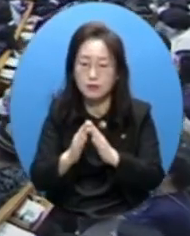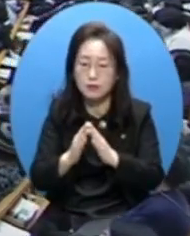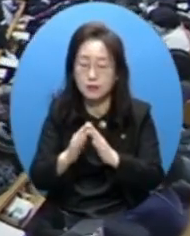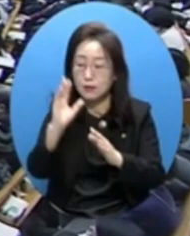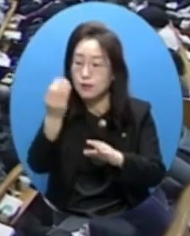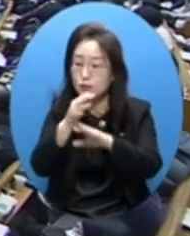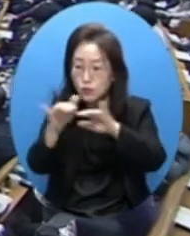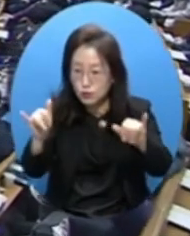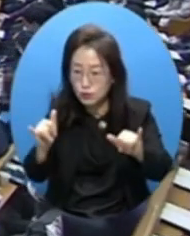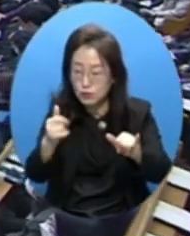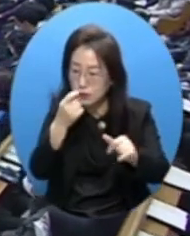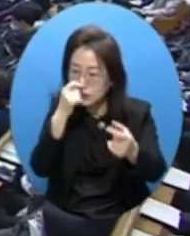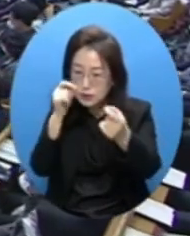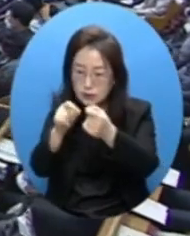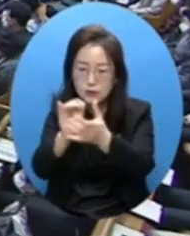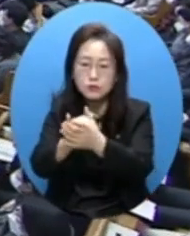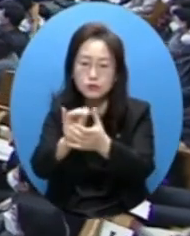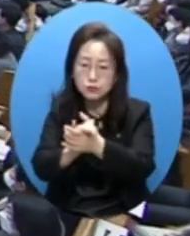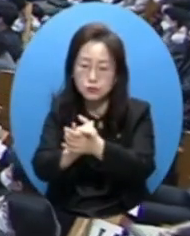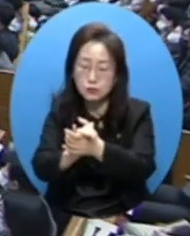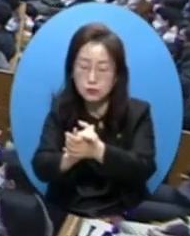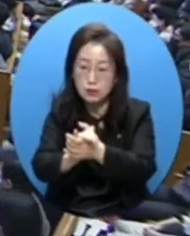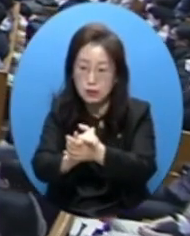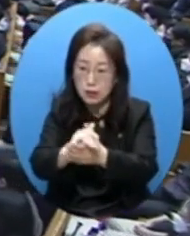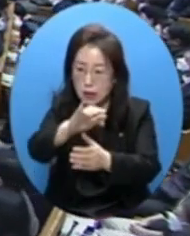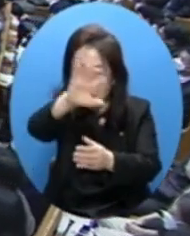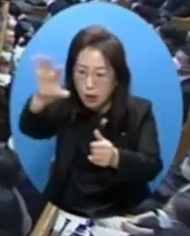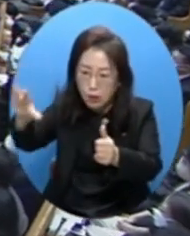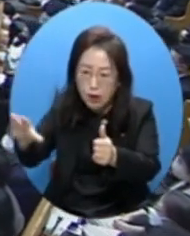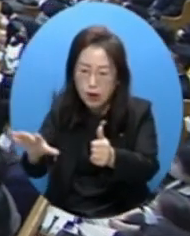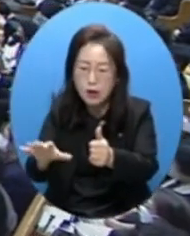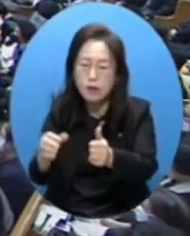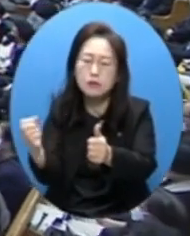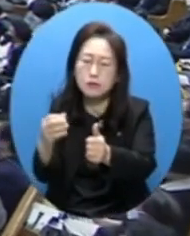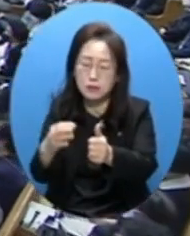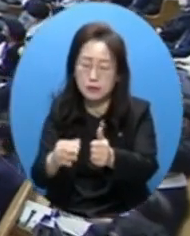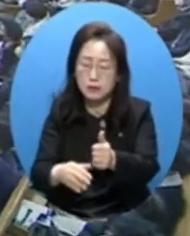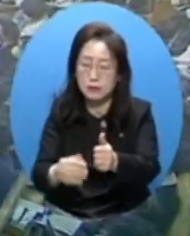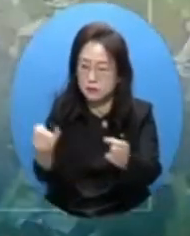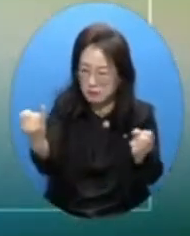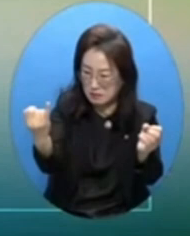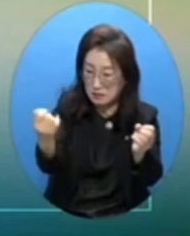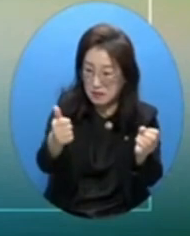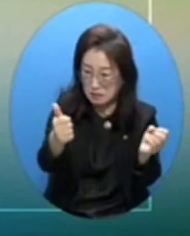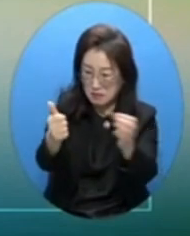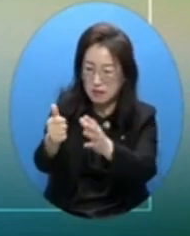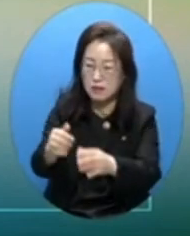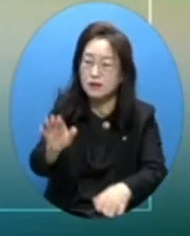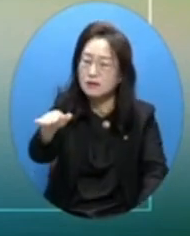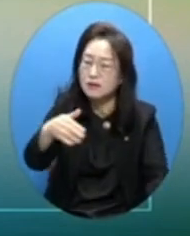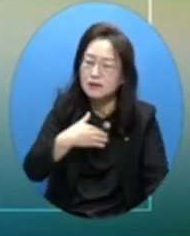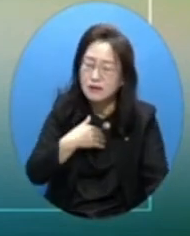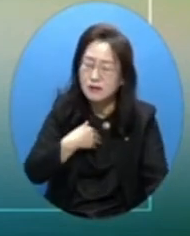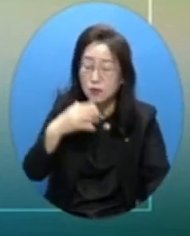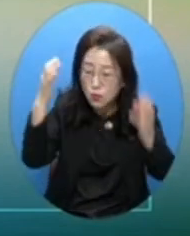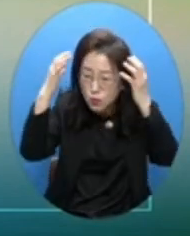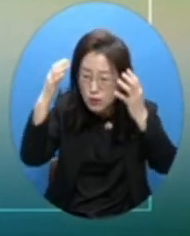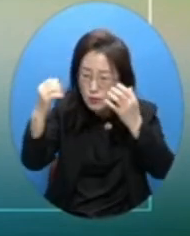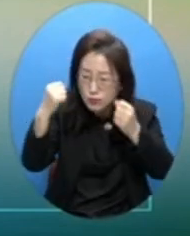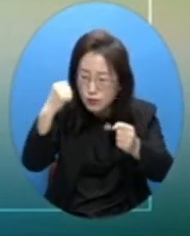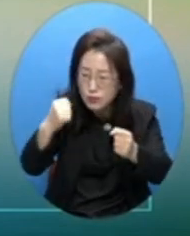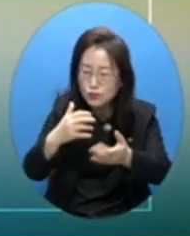성도들이 또 가까운 지인들이 그 소리를 듣고 달려왔습니다. 그때 이런 고백을 했습니다. 내게 어떤 고난이 닥쳐와도 주님을 의지하게 되어